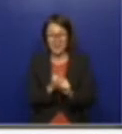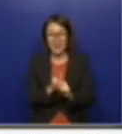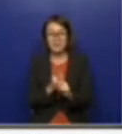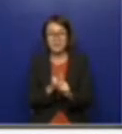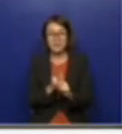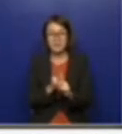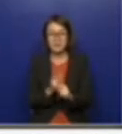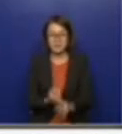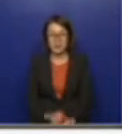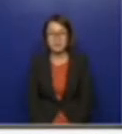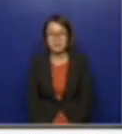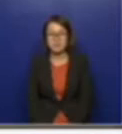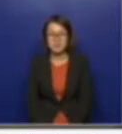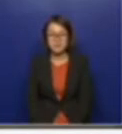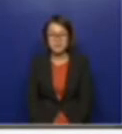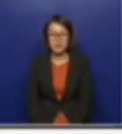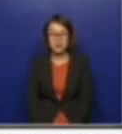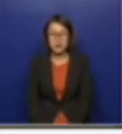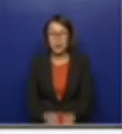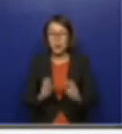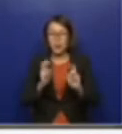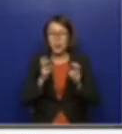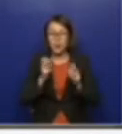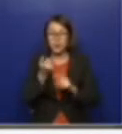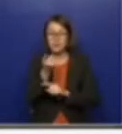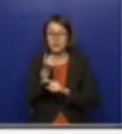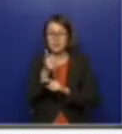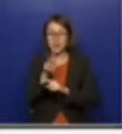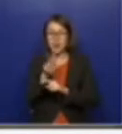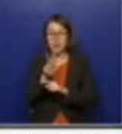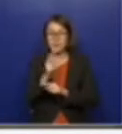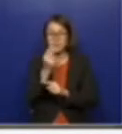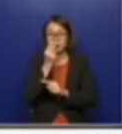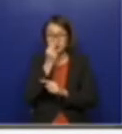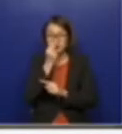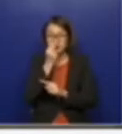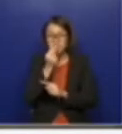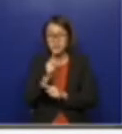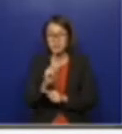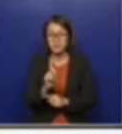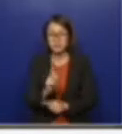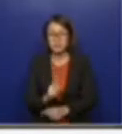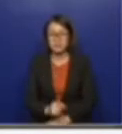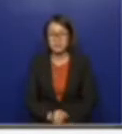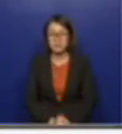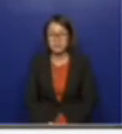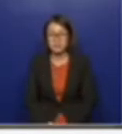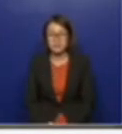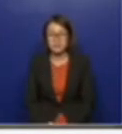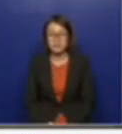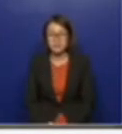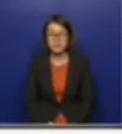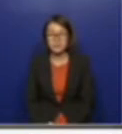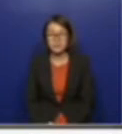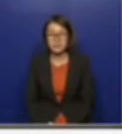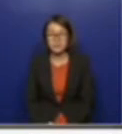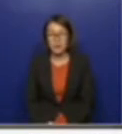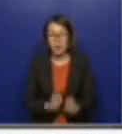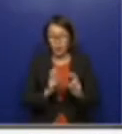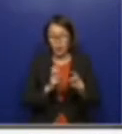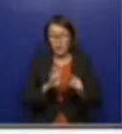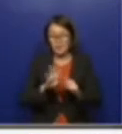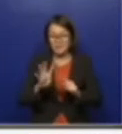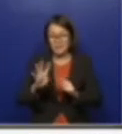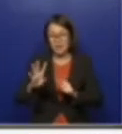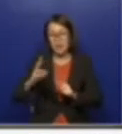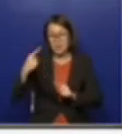ร่างพระราชบัญญัติ13ข้อข้อที่13ว่าด้วยบทเฉพาะการครับนะว่าในเรื่องที่4ก็คือประโยชน์ที่ประ